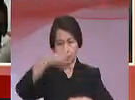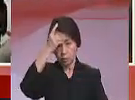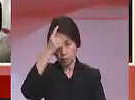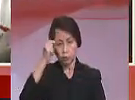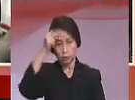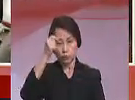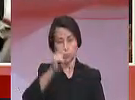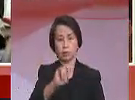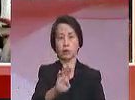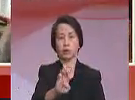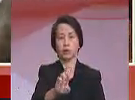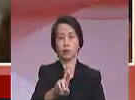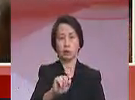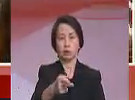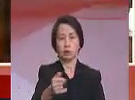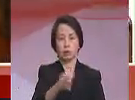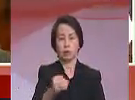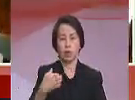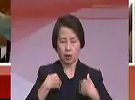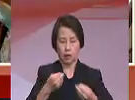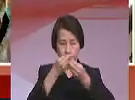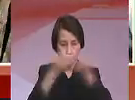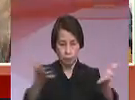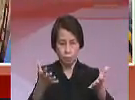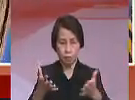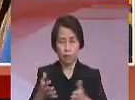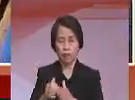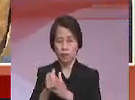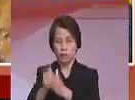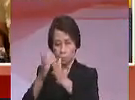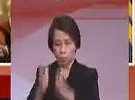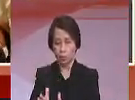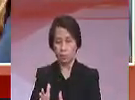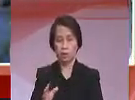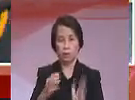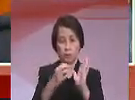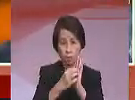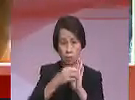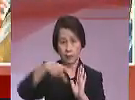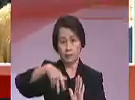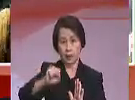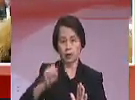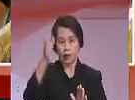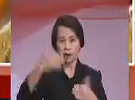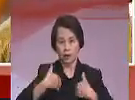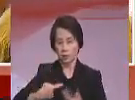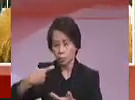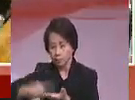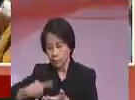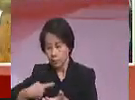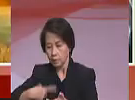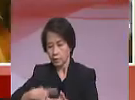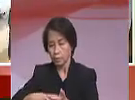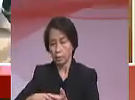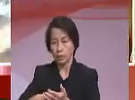Tuan Ibrahim Tuan Man turut memaklumkan bahawa pucuk pimpinan PAS juga akan mengadakan perbincangan mengenai